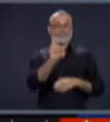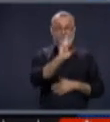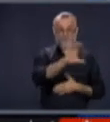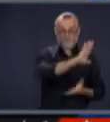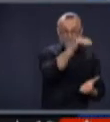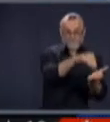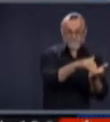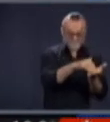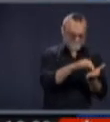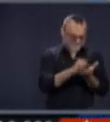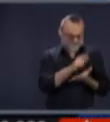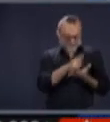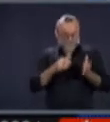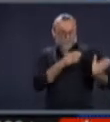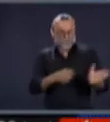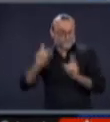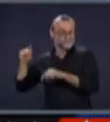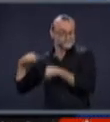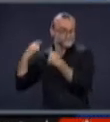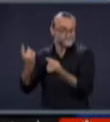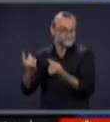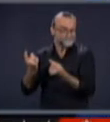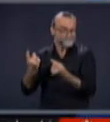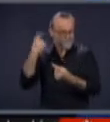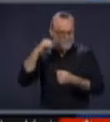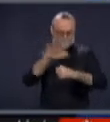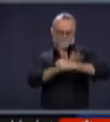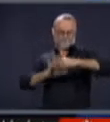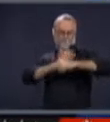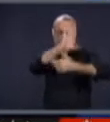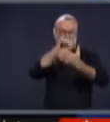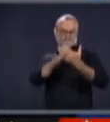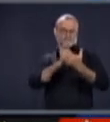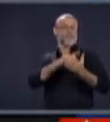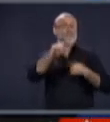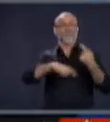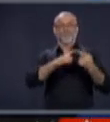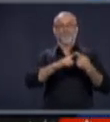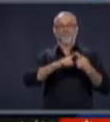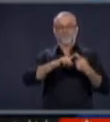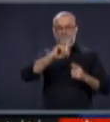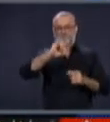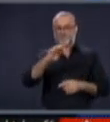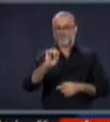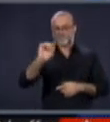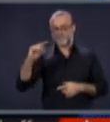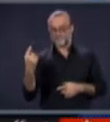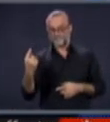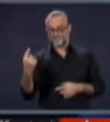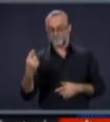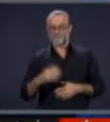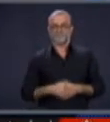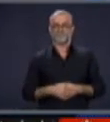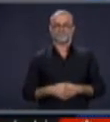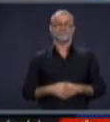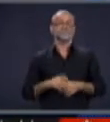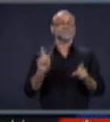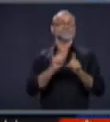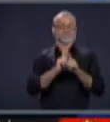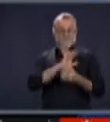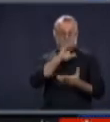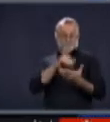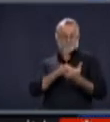les garderies telles que prévues dans la région de Montréal le 1er juin. Les choses